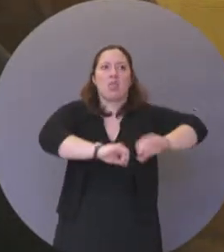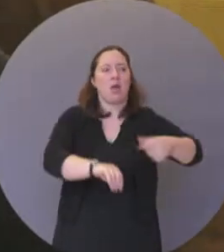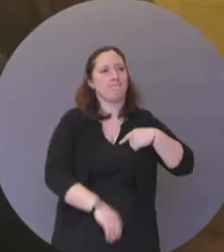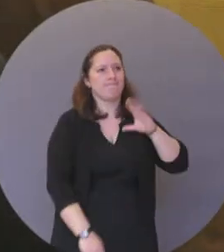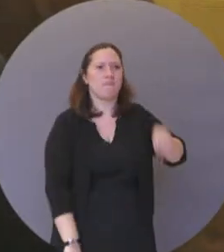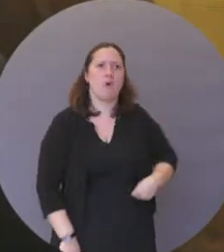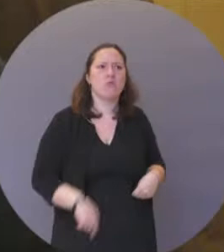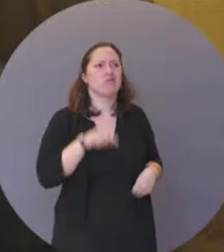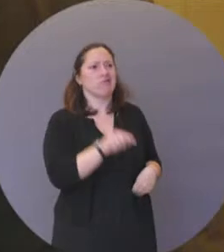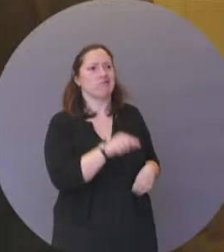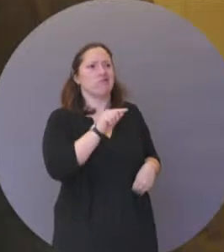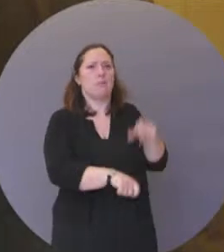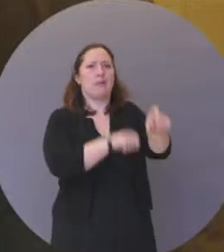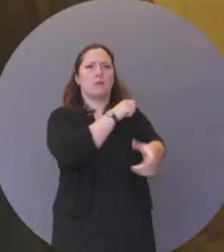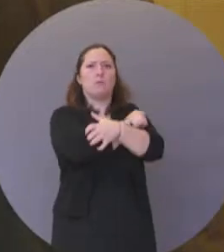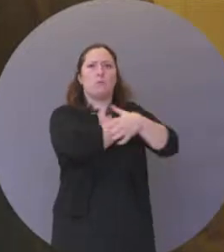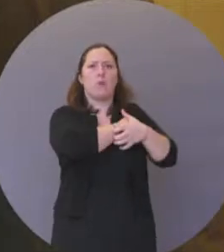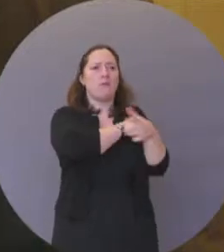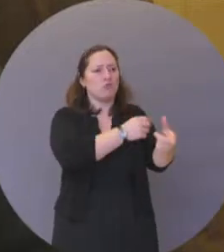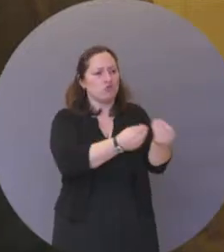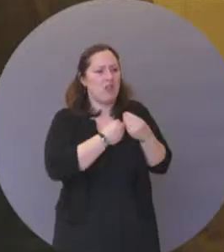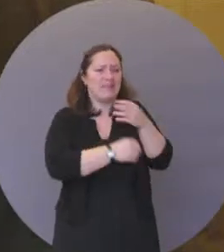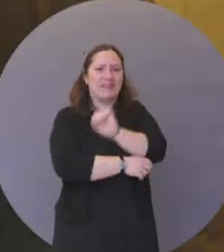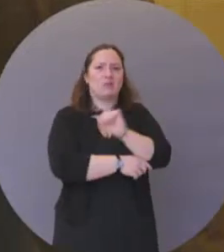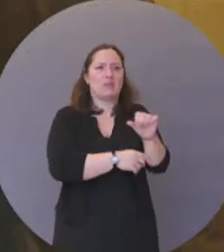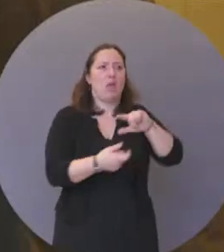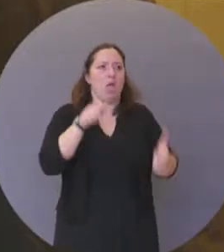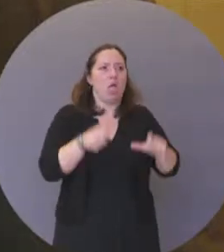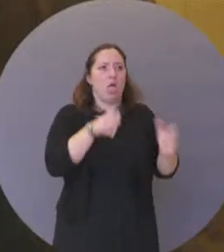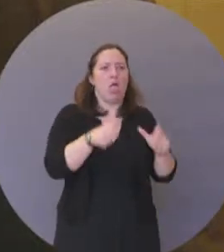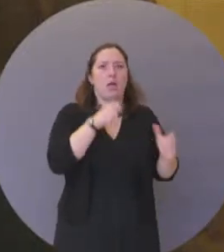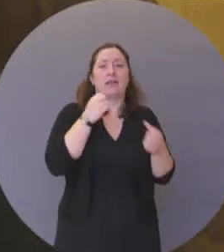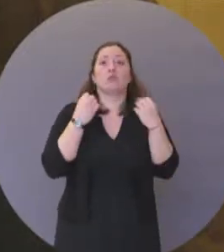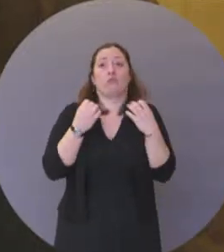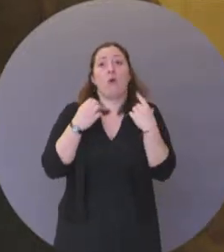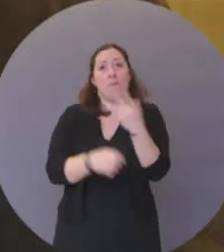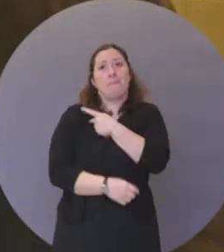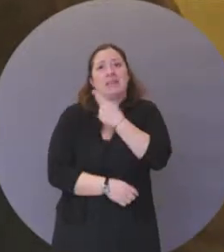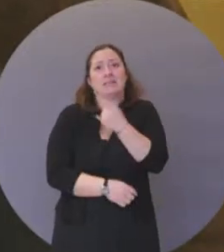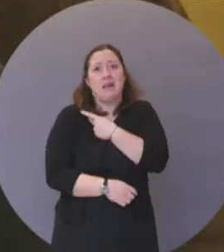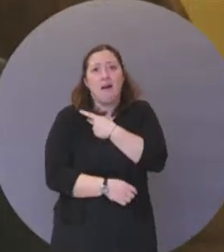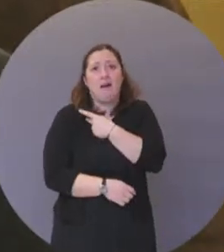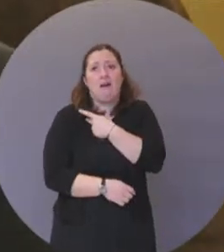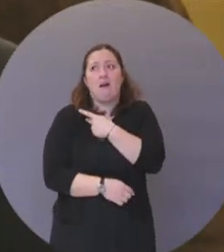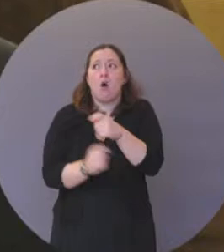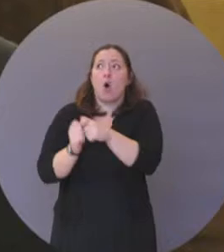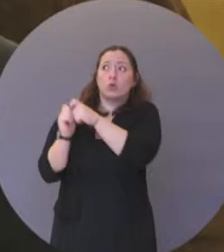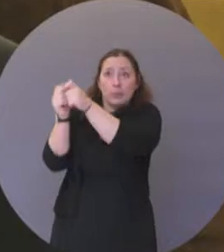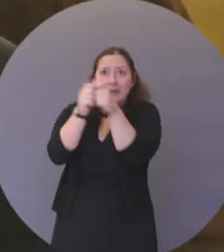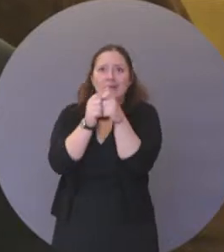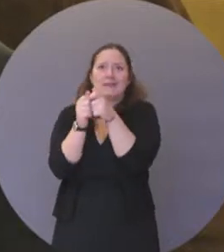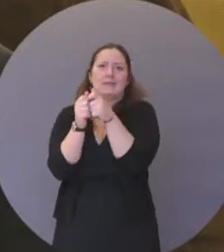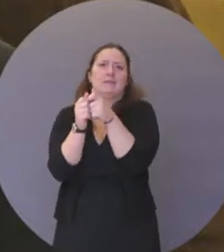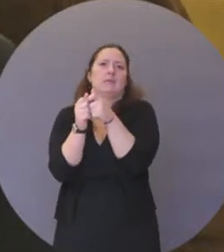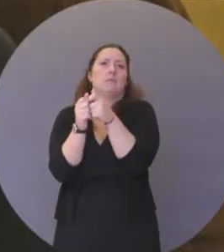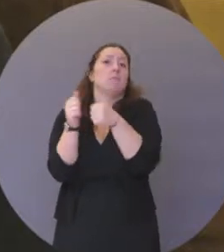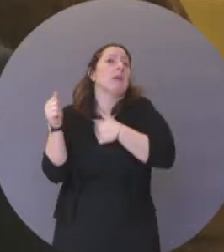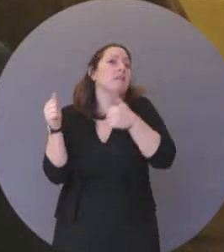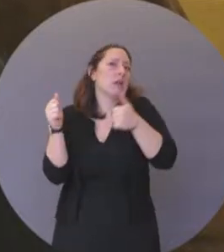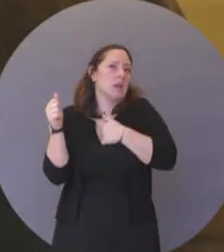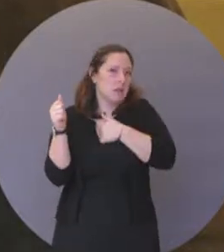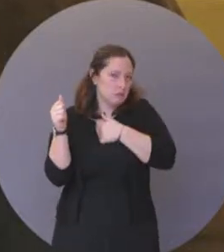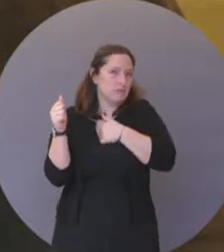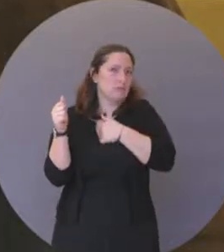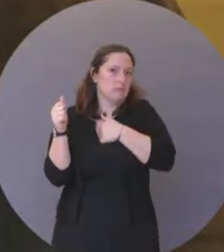la sécurité sociale est en difficulté mais souvent les praticiens et un certain nombre d'entreprises de la santé d'entreprises privées de la santé